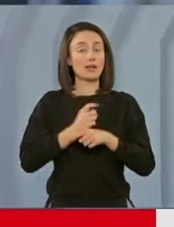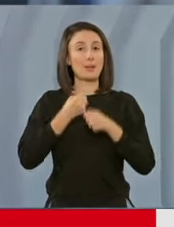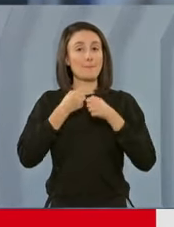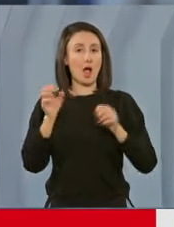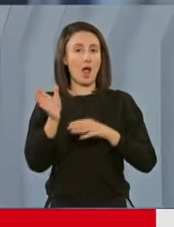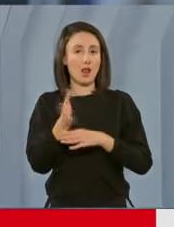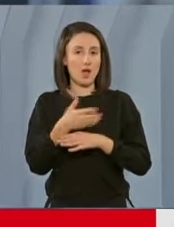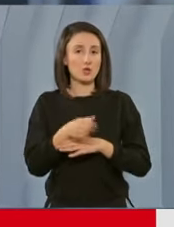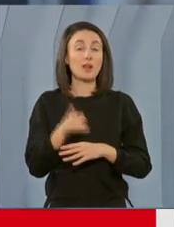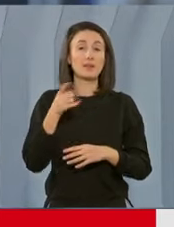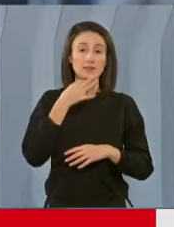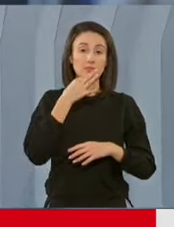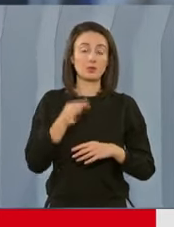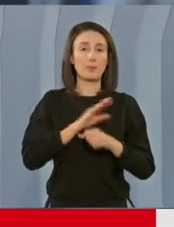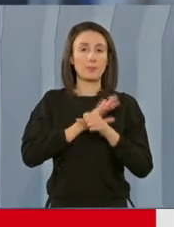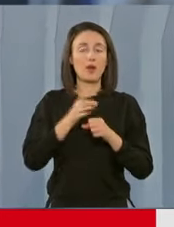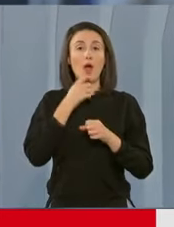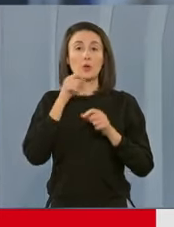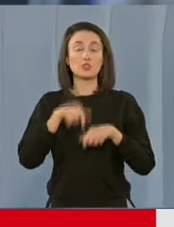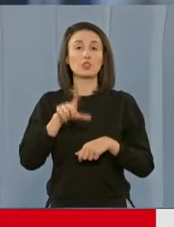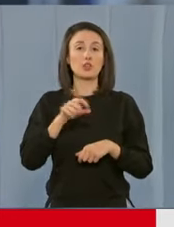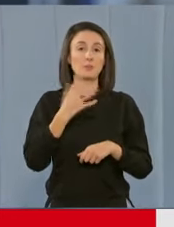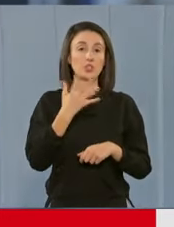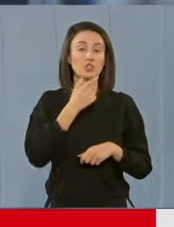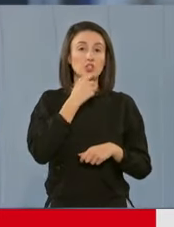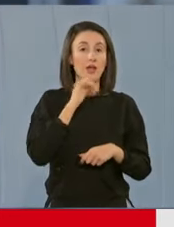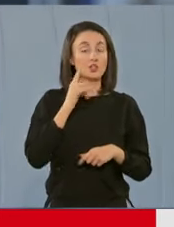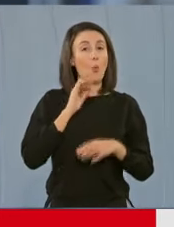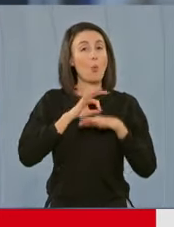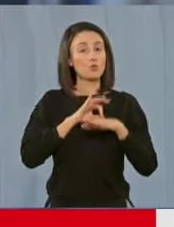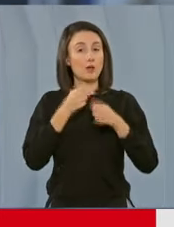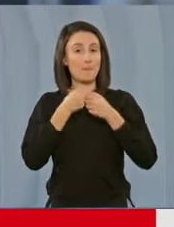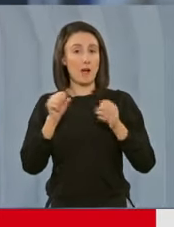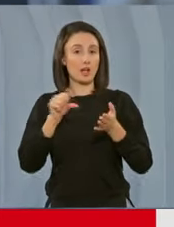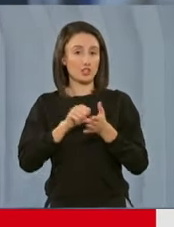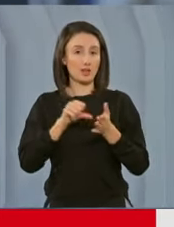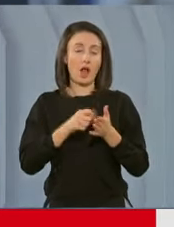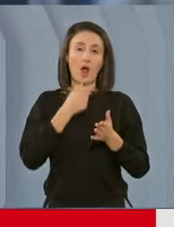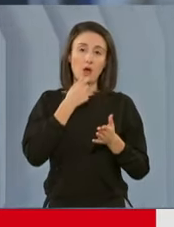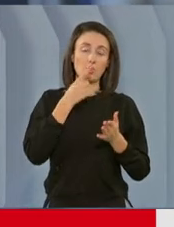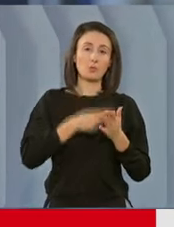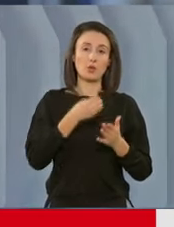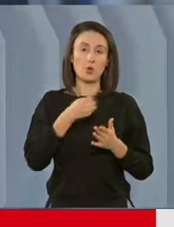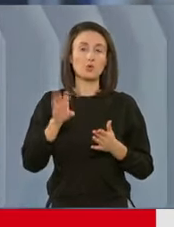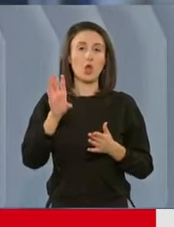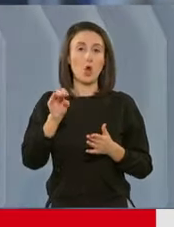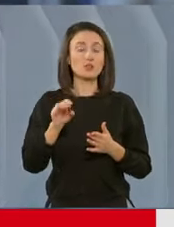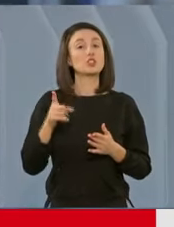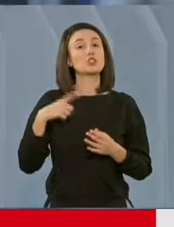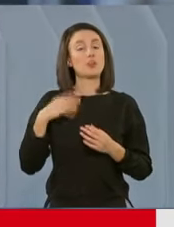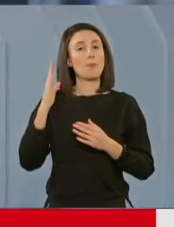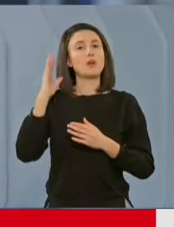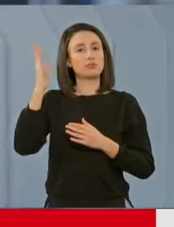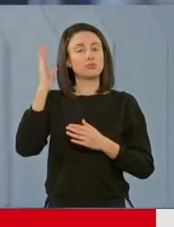Banca Națională. Muguri Sărescu împlinește în acest an 75 de ani și conduce Banca Centrală din anul 1990. Este cel